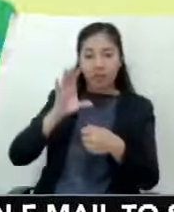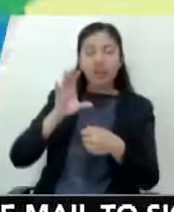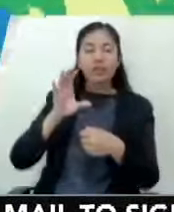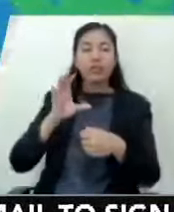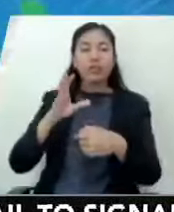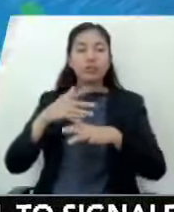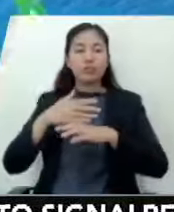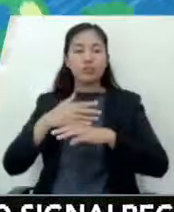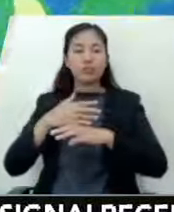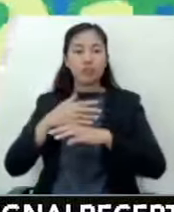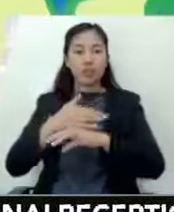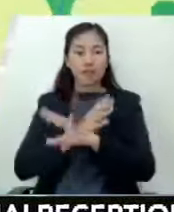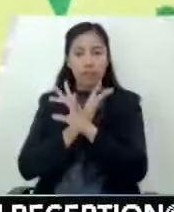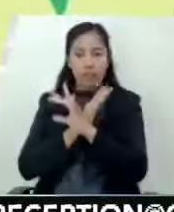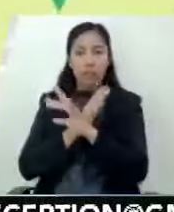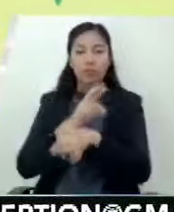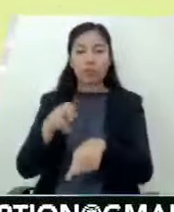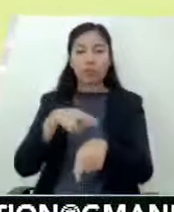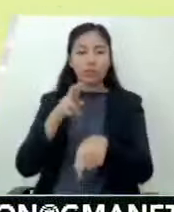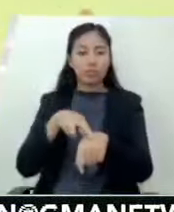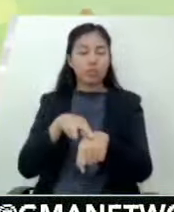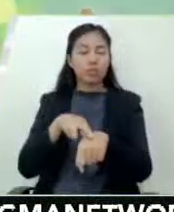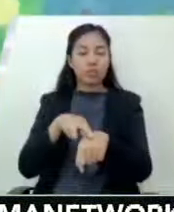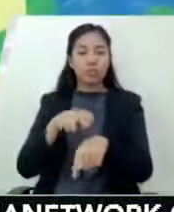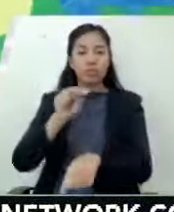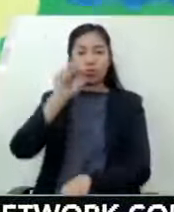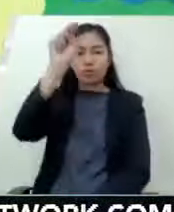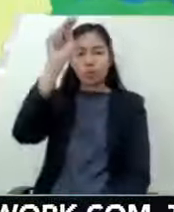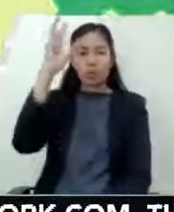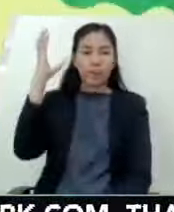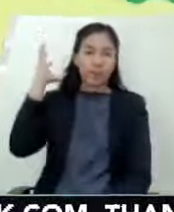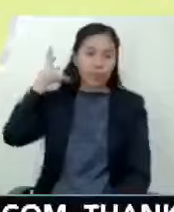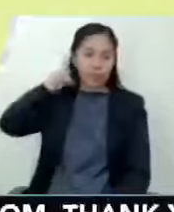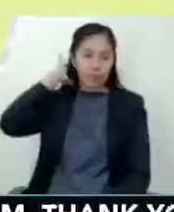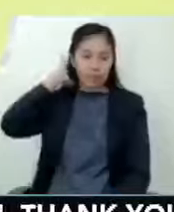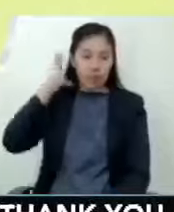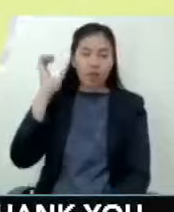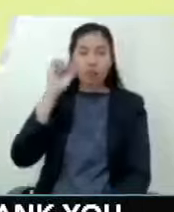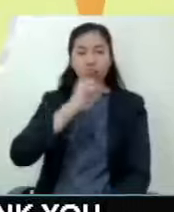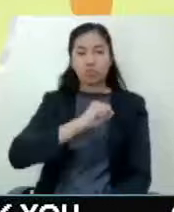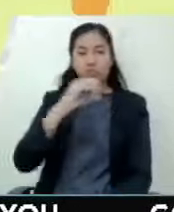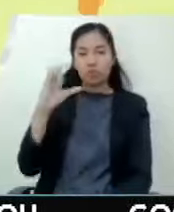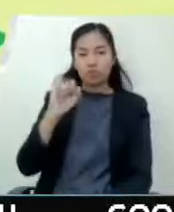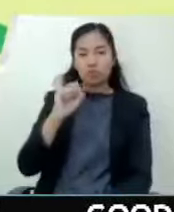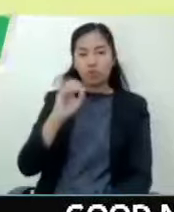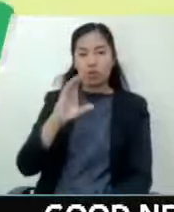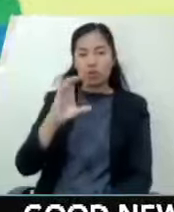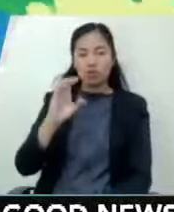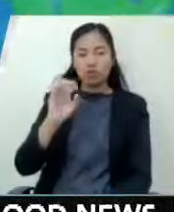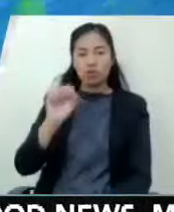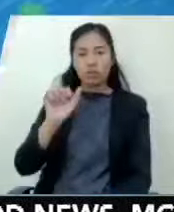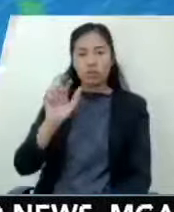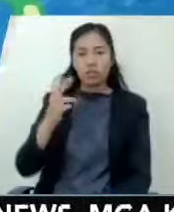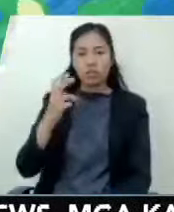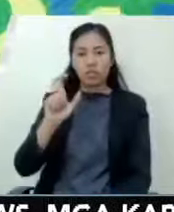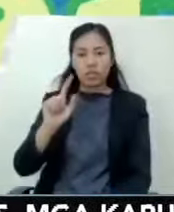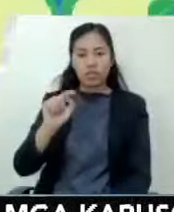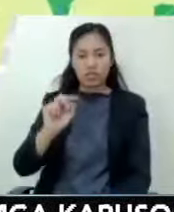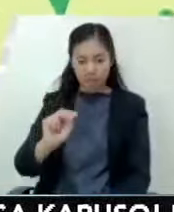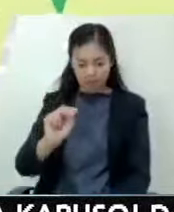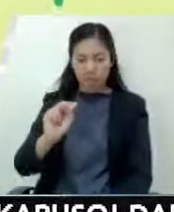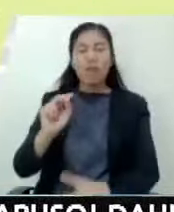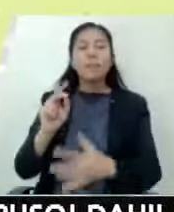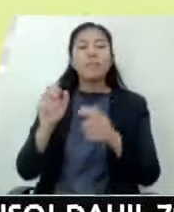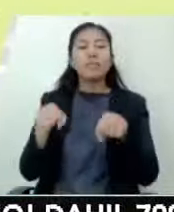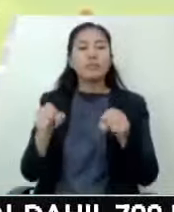ilang bahagi ng Northern Mindanao at Soccsargen. Posible ang heavy rain sa ilang lugar na maari hong magdulot ng baha o kaya'y